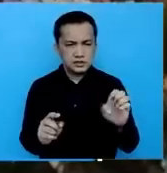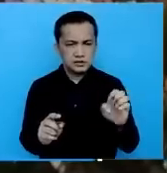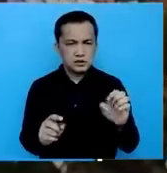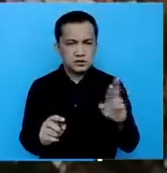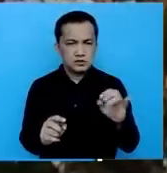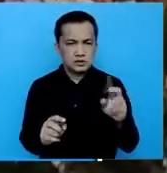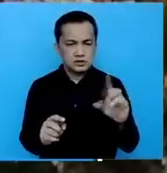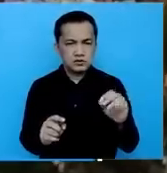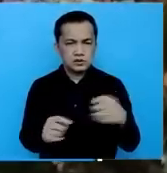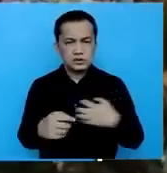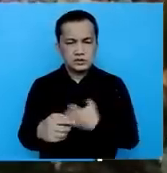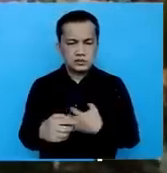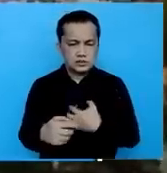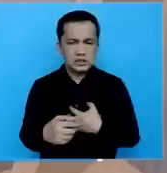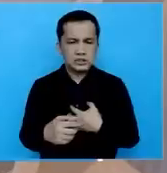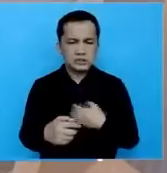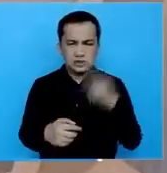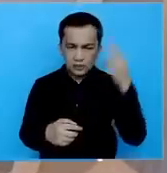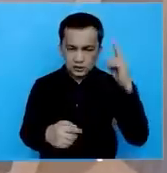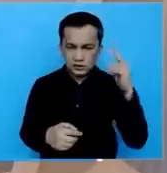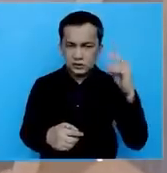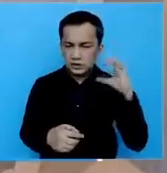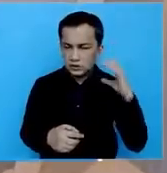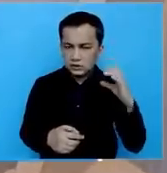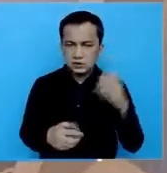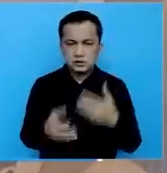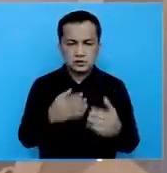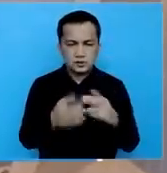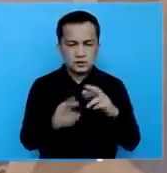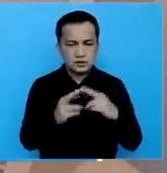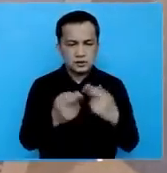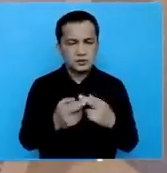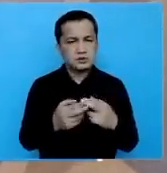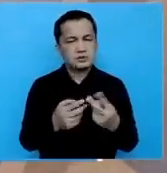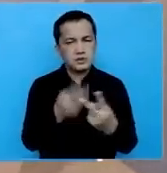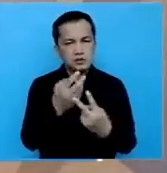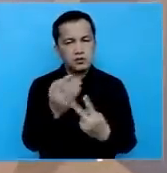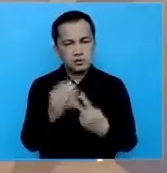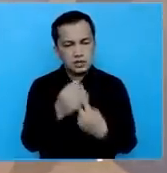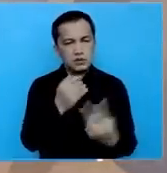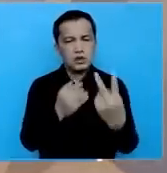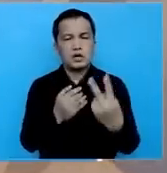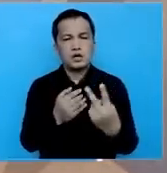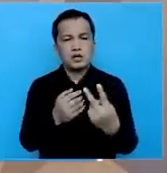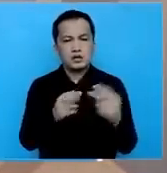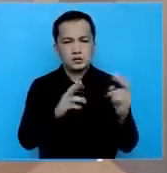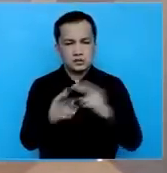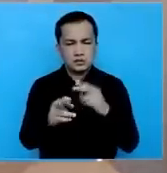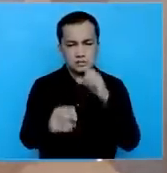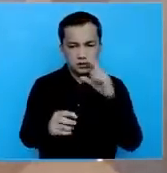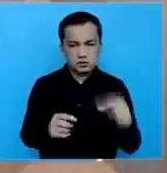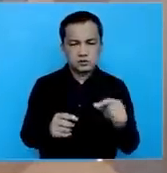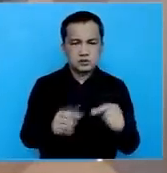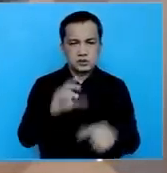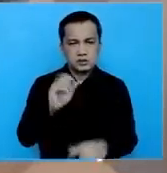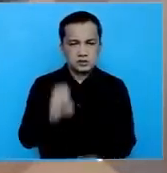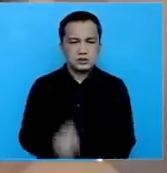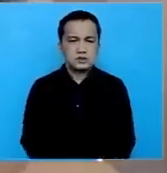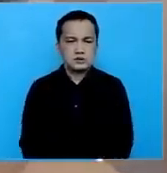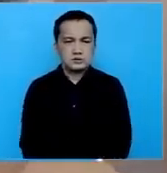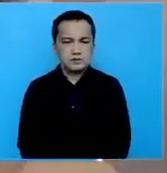sa kanyang tsuhin at pinsan kahit kamag-anak na niya ang mga ito. Handang-handa siyang tumistigo sa kaso.